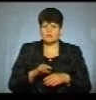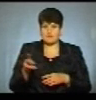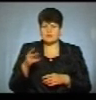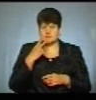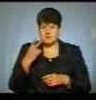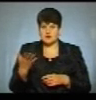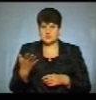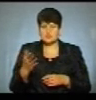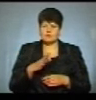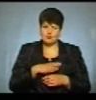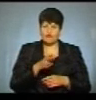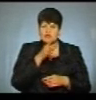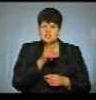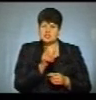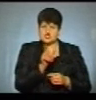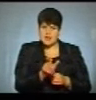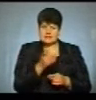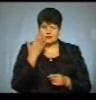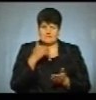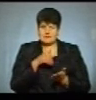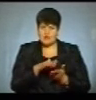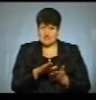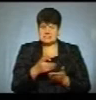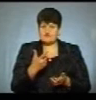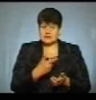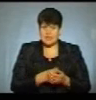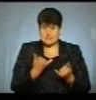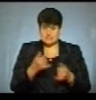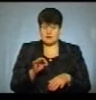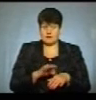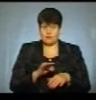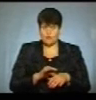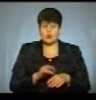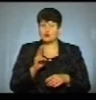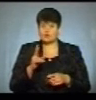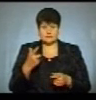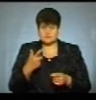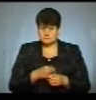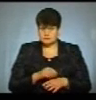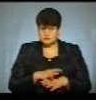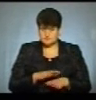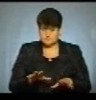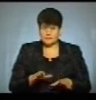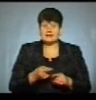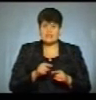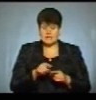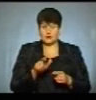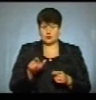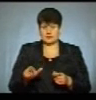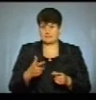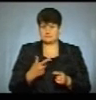був прошарок, був час, коли відмовлялися від вакцинації, і саме зараз хворі, які не ревакцинували, зараз хворі ці люди, які